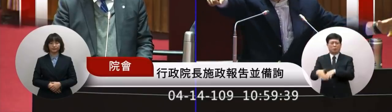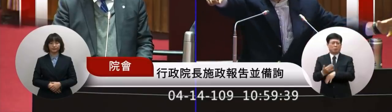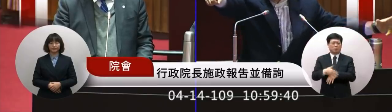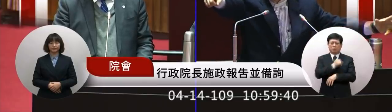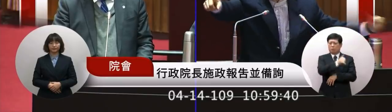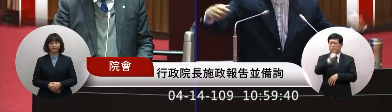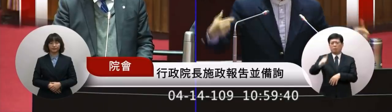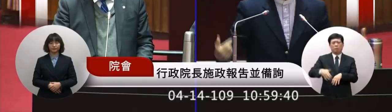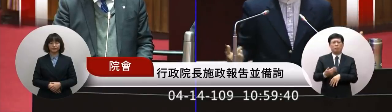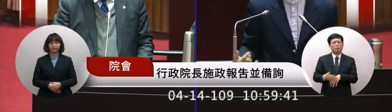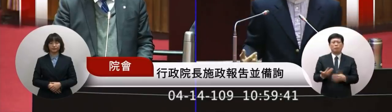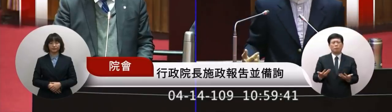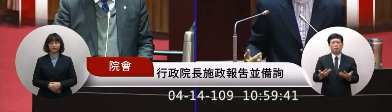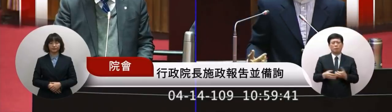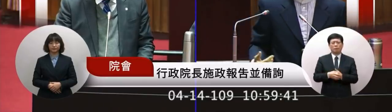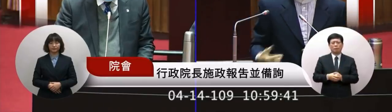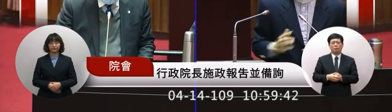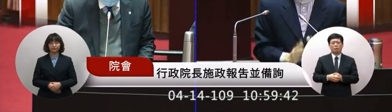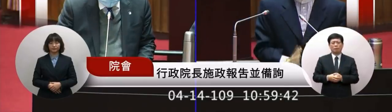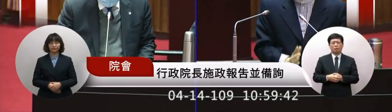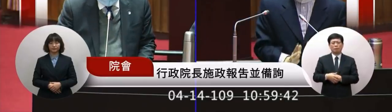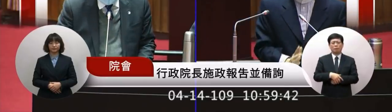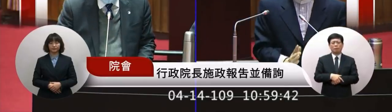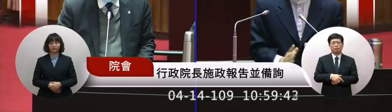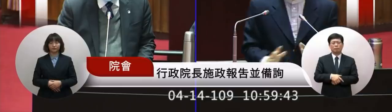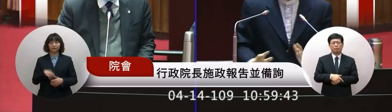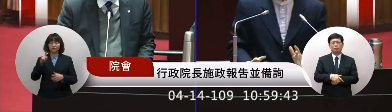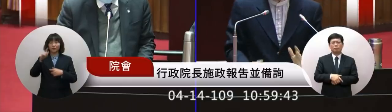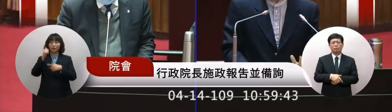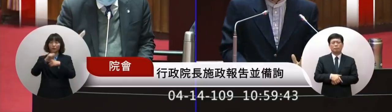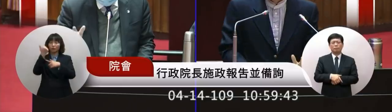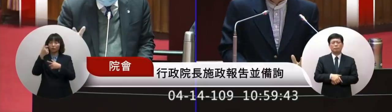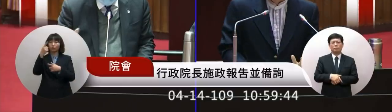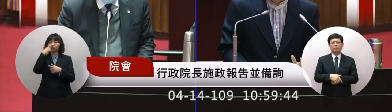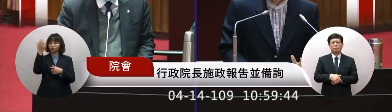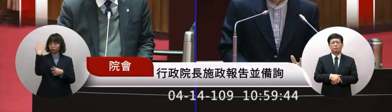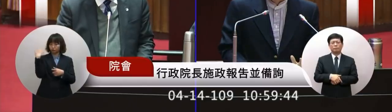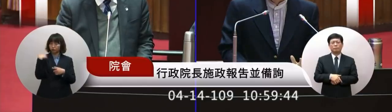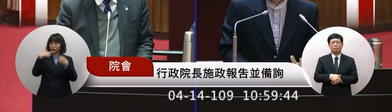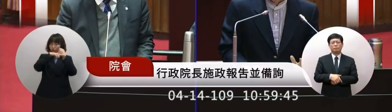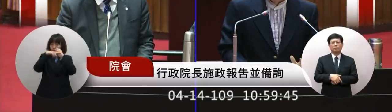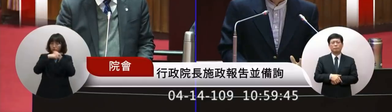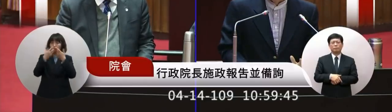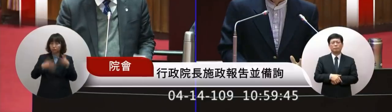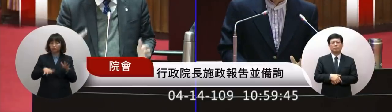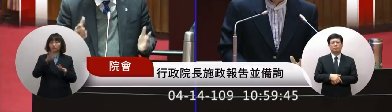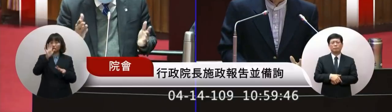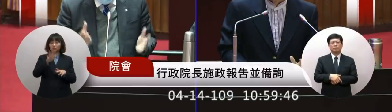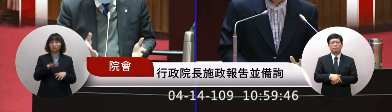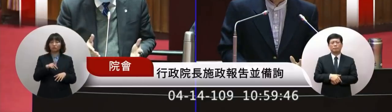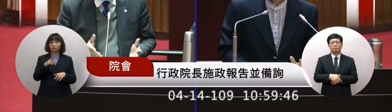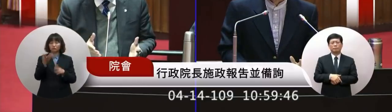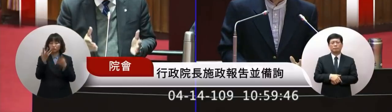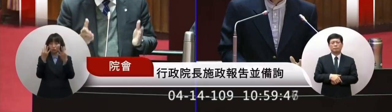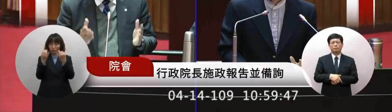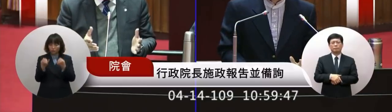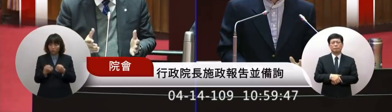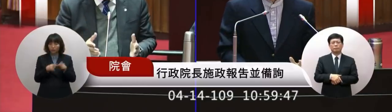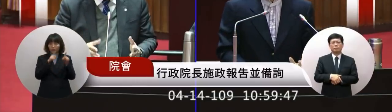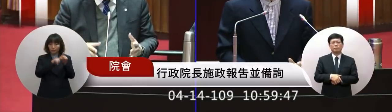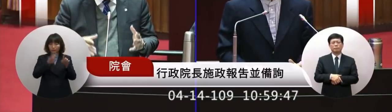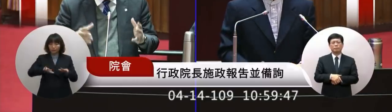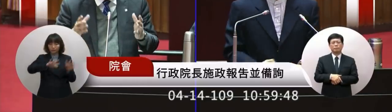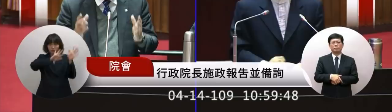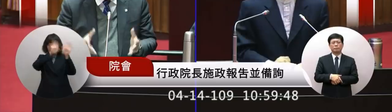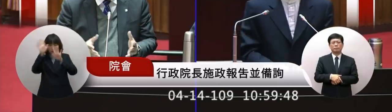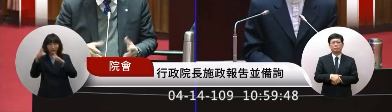去倒位啊，啊，这个东西就。 委员的建议，其实我们很早就曾经去研议过，然后报告的数字按照现